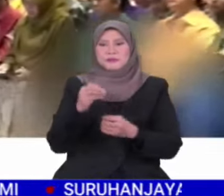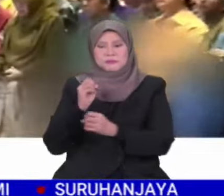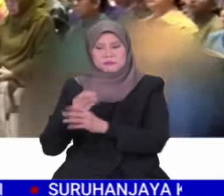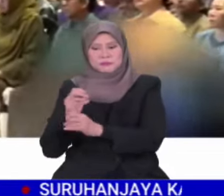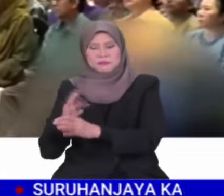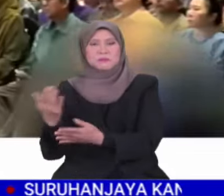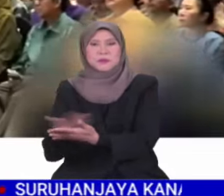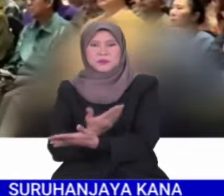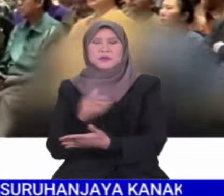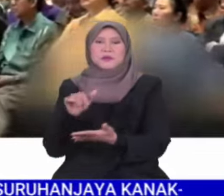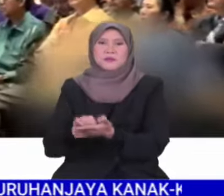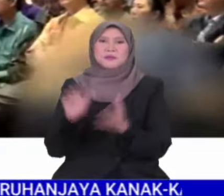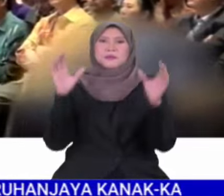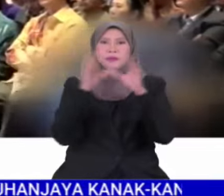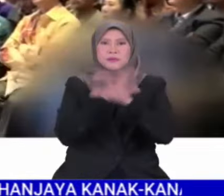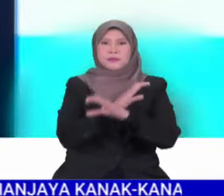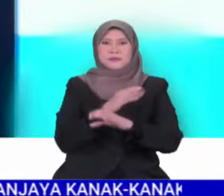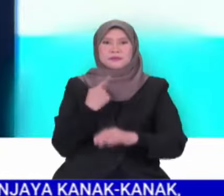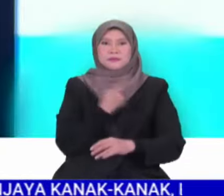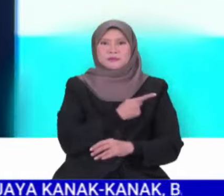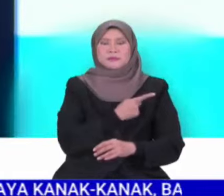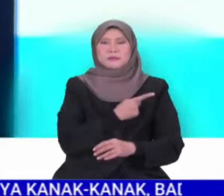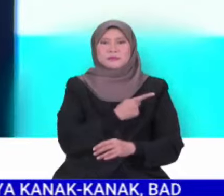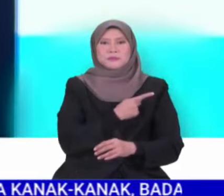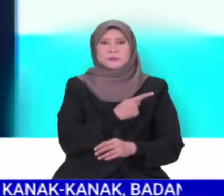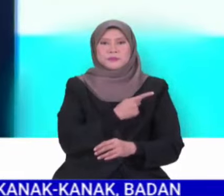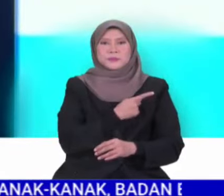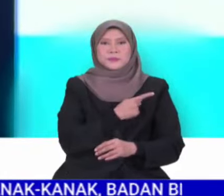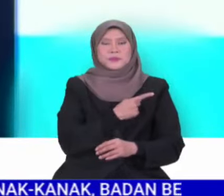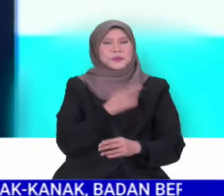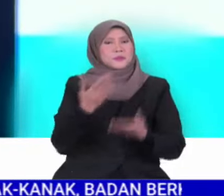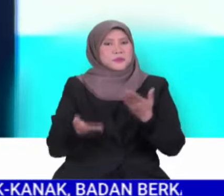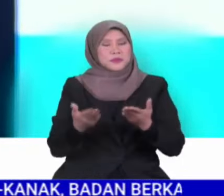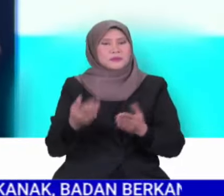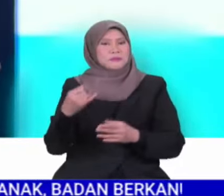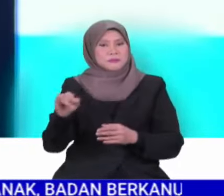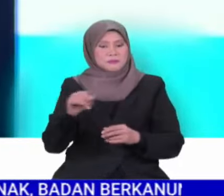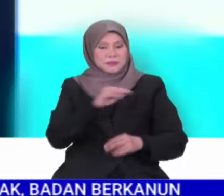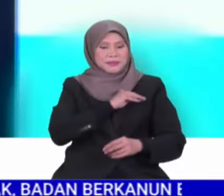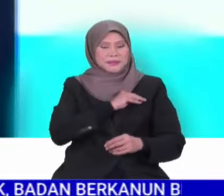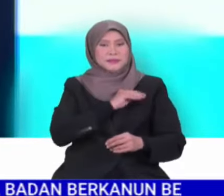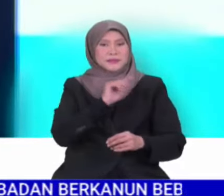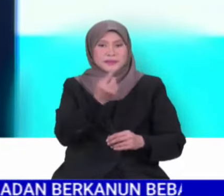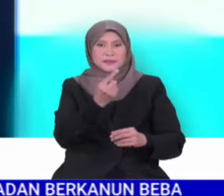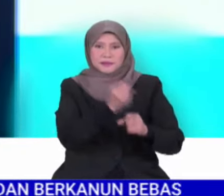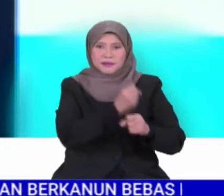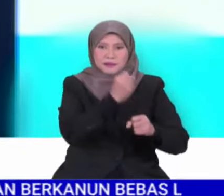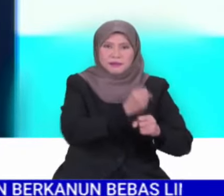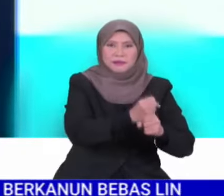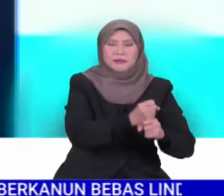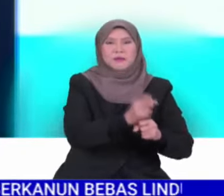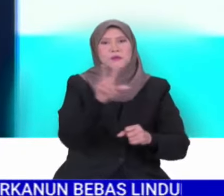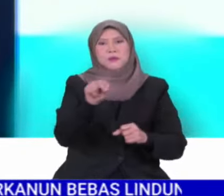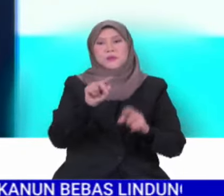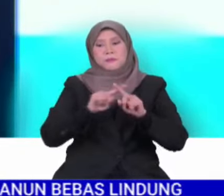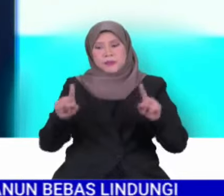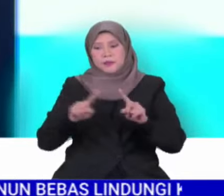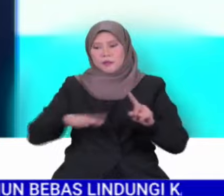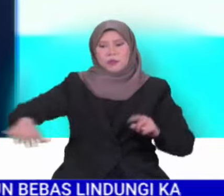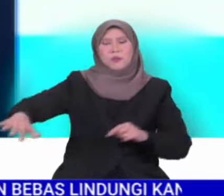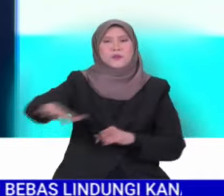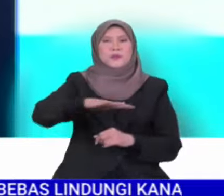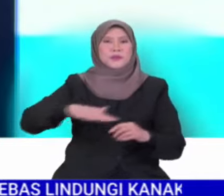baru. Inilah cabaran kita yang tidak mungkin dilaksanakan dengan jemaah menteri sahaja, tetapi dengan seluruh